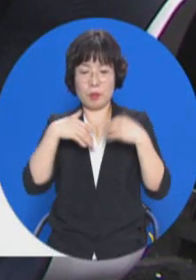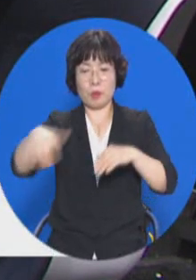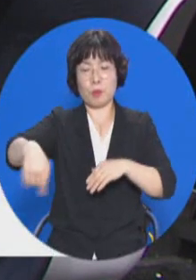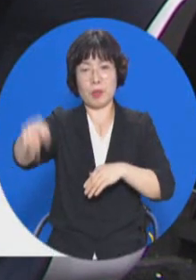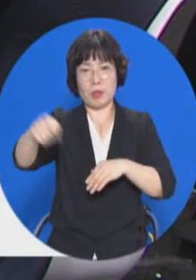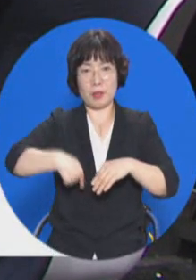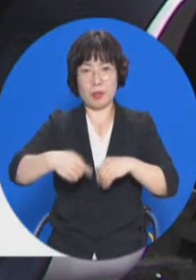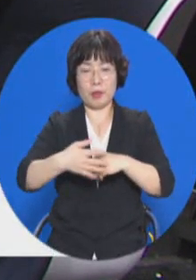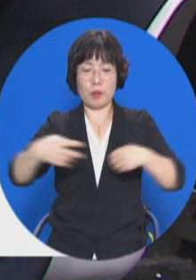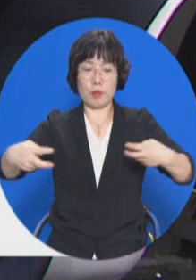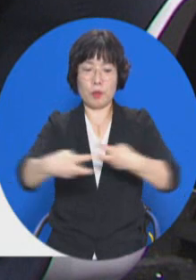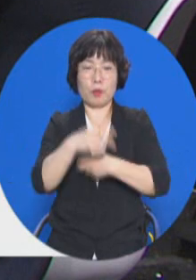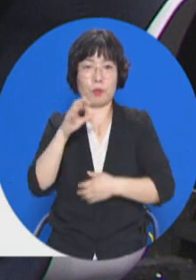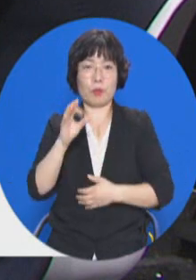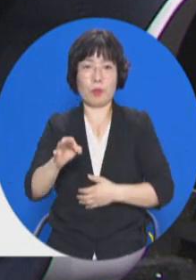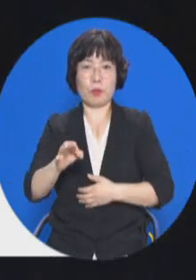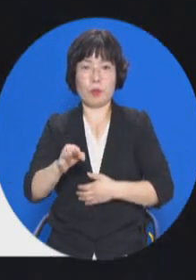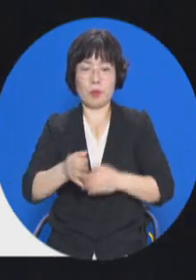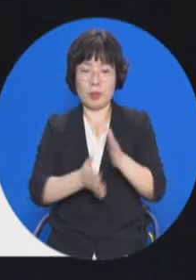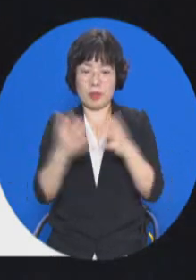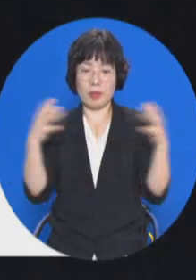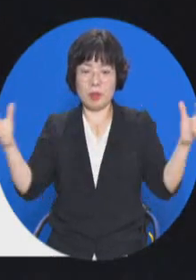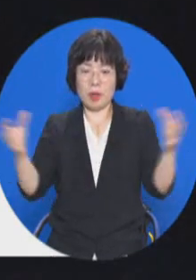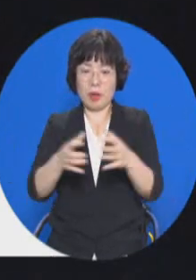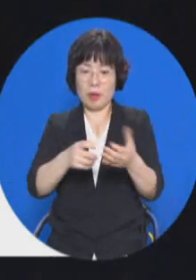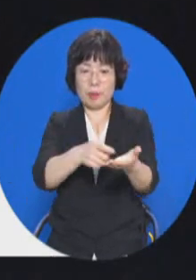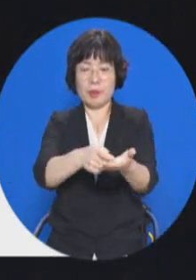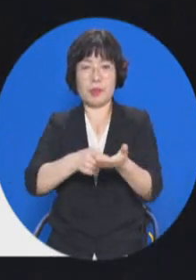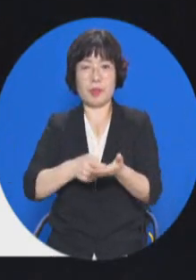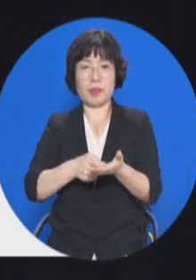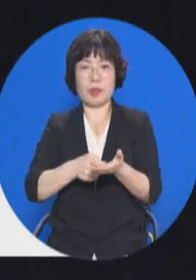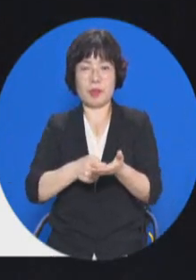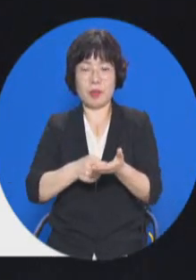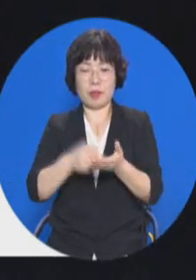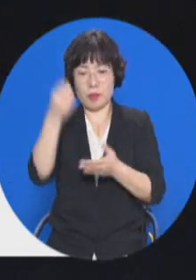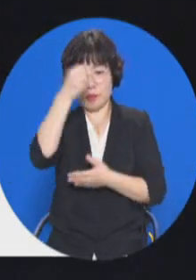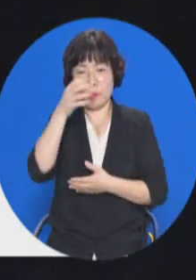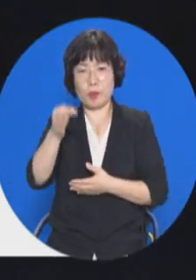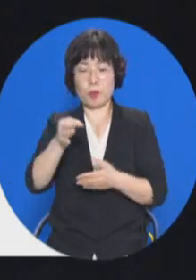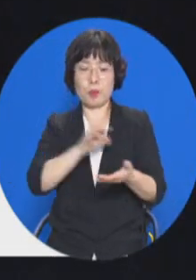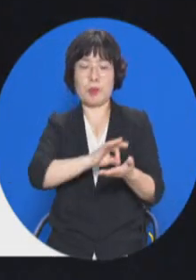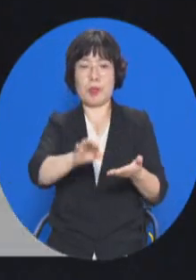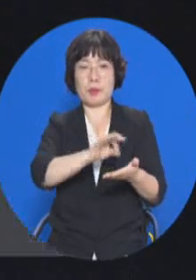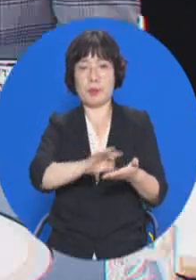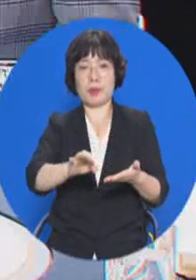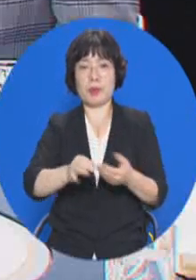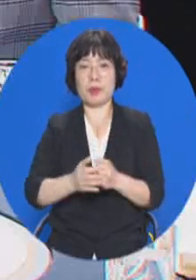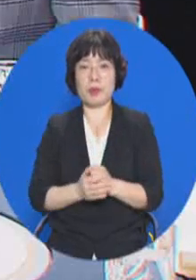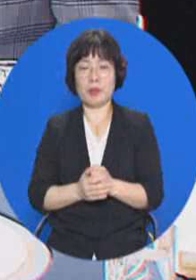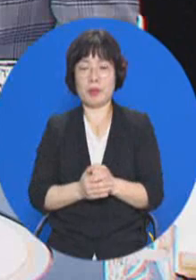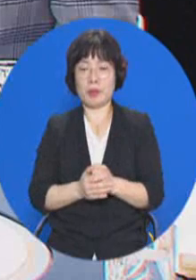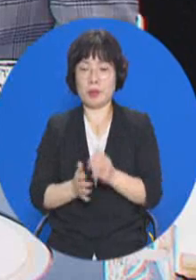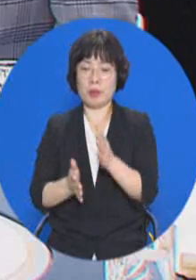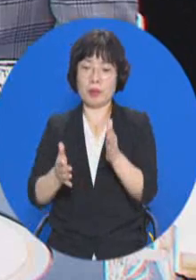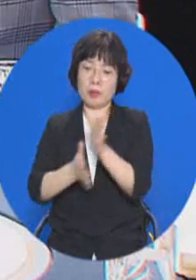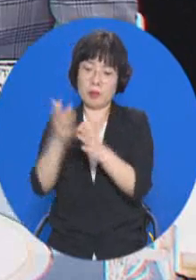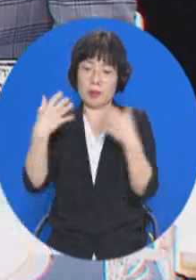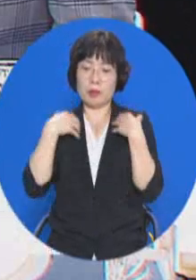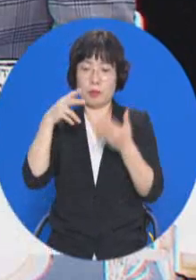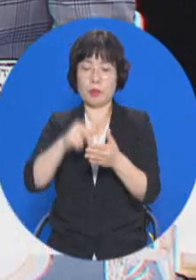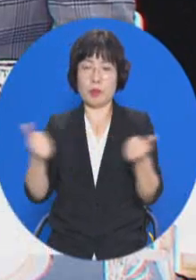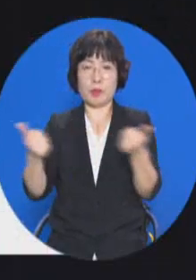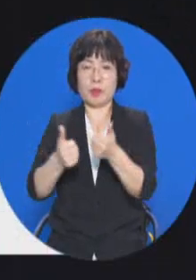갔다 하는 교통비 등 청사를 합치면 아낄 수 있는 막대한 비용이 낭비되고 있고. 반면 청사 문제를